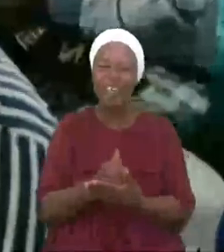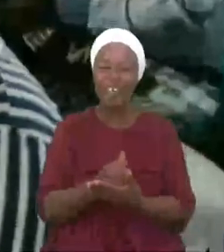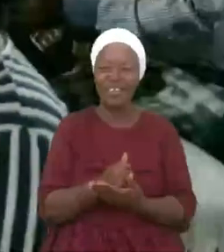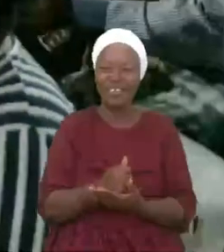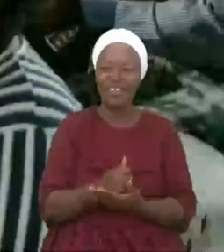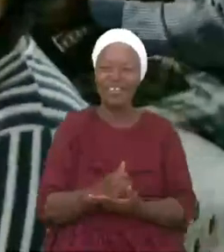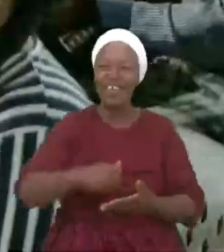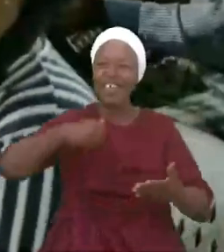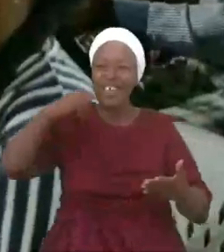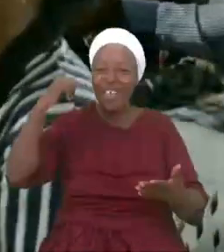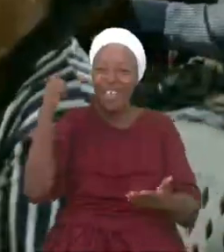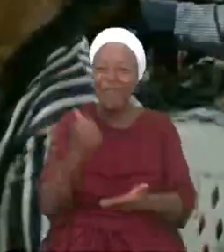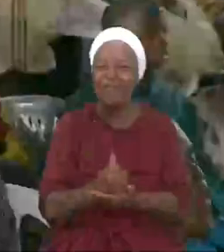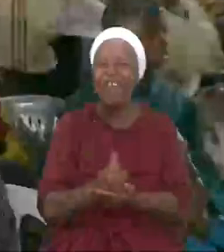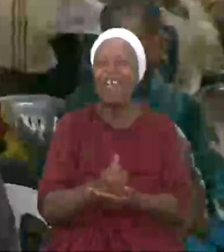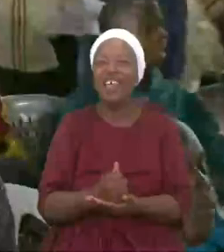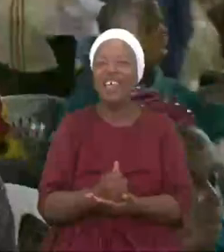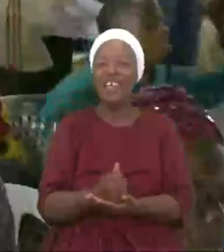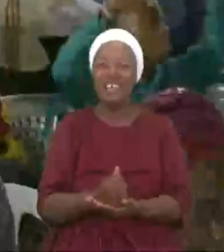ces iniquités AMEN